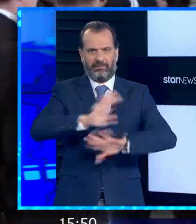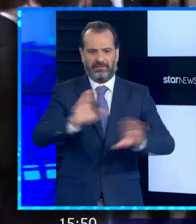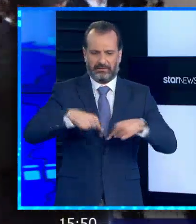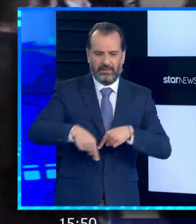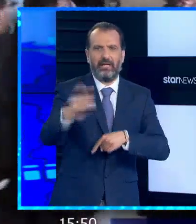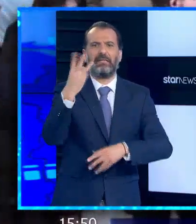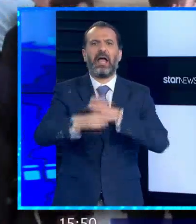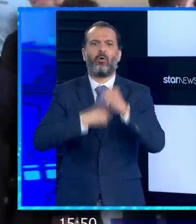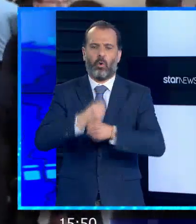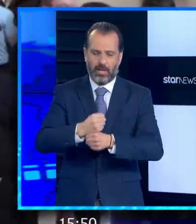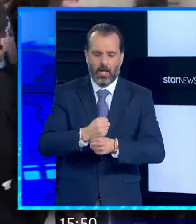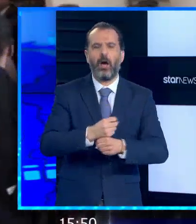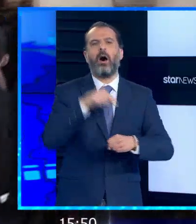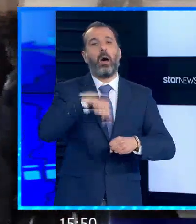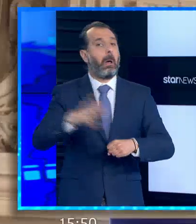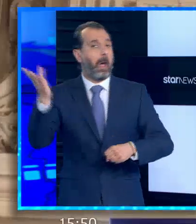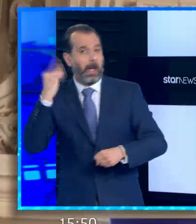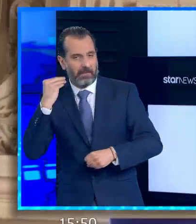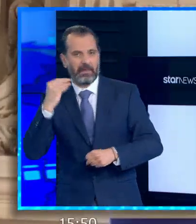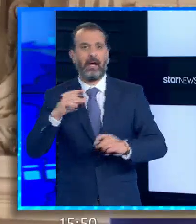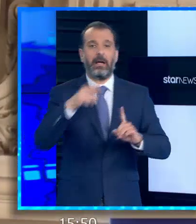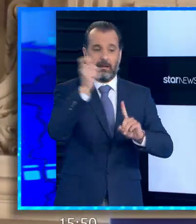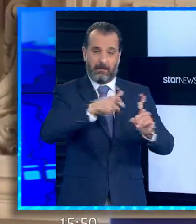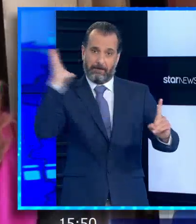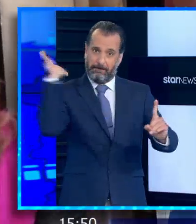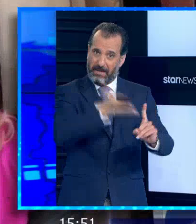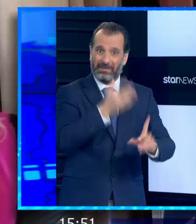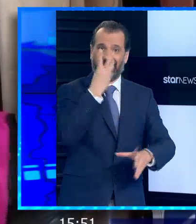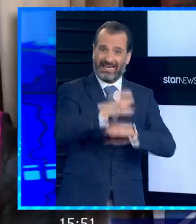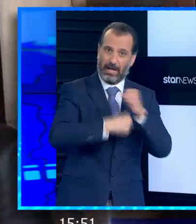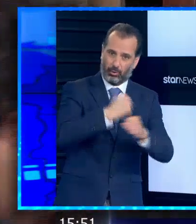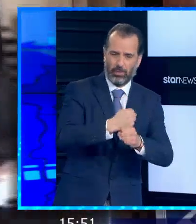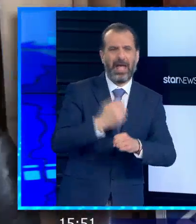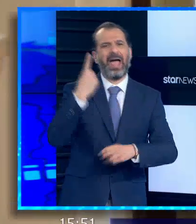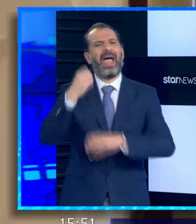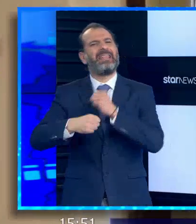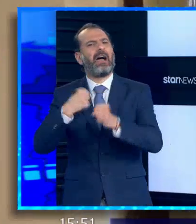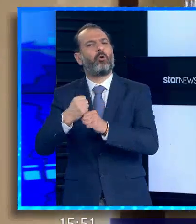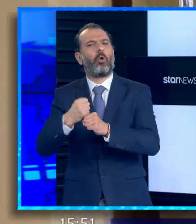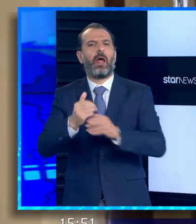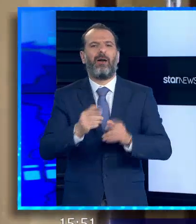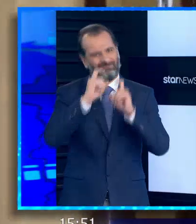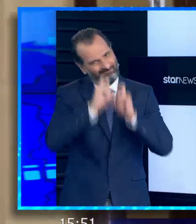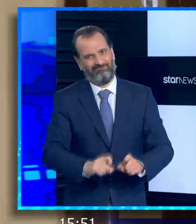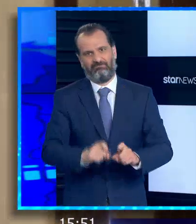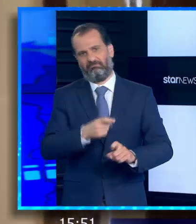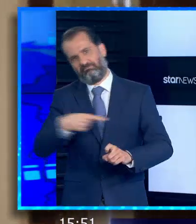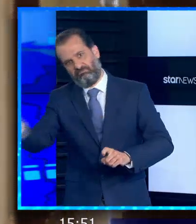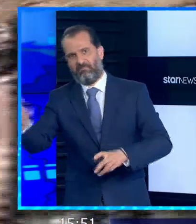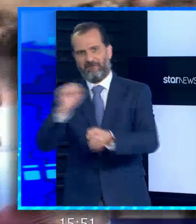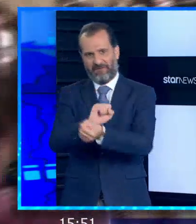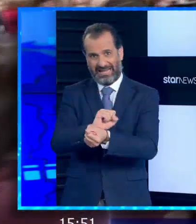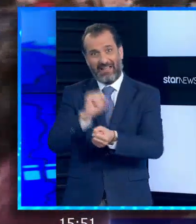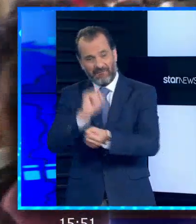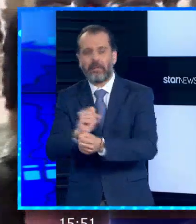επόμενα 3 χρόνια. Όπως έγινε γνωστό, την ποινή του. Τον ένα χρόνο που δεν περιλαμβάνει την αναστολή, ο Σαρκοζή θα την εκτίσει